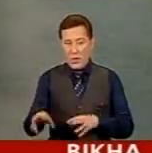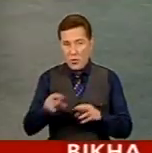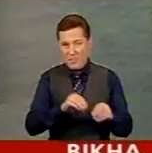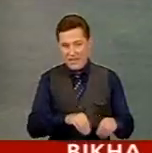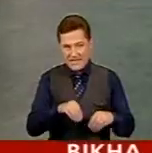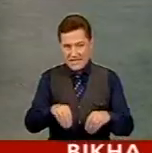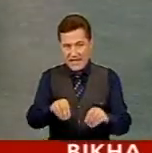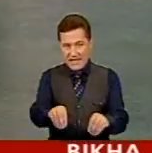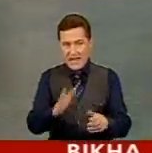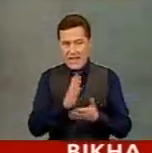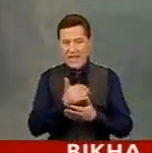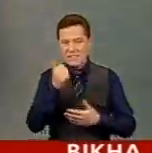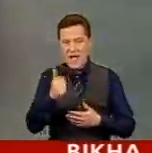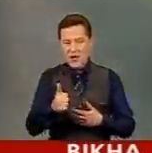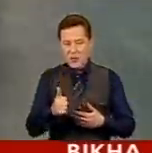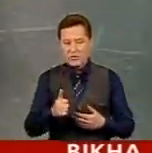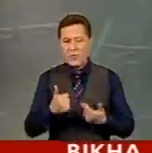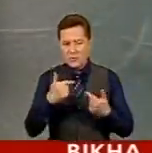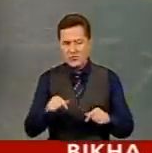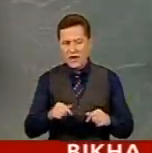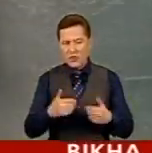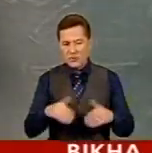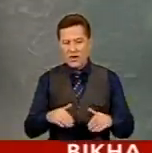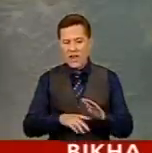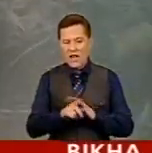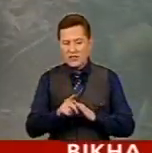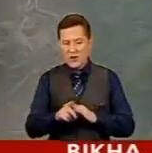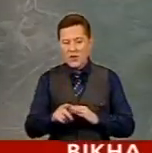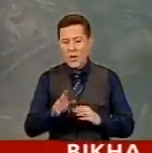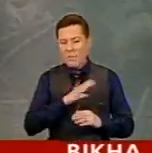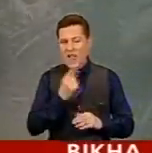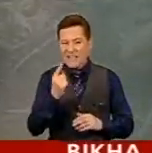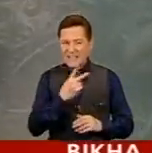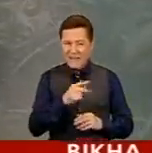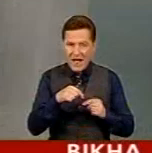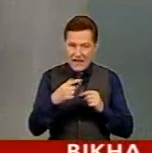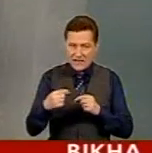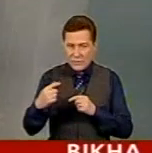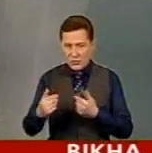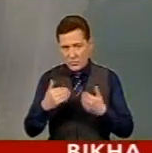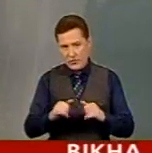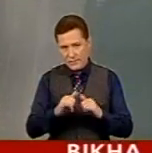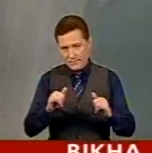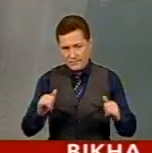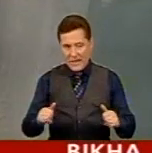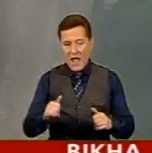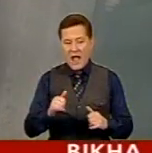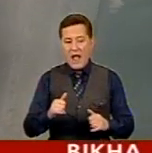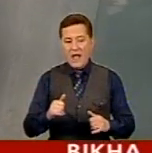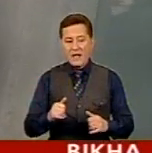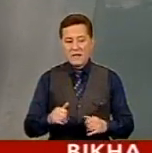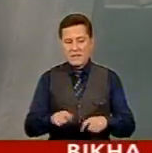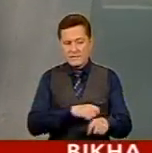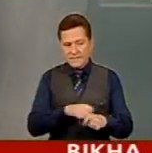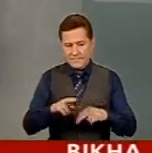От тут є хороші кустики, от вже прийнялася. То есть сначала это был один, там два листочка, а сейчас уже это уже... Так,